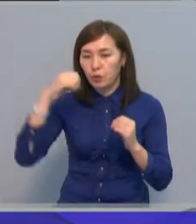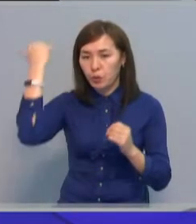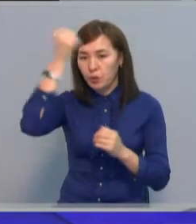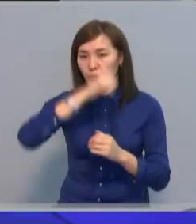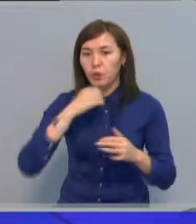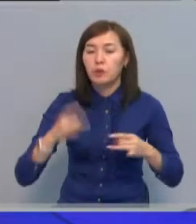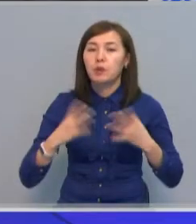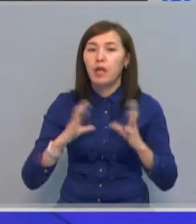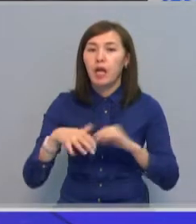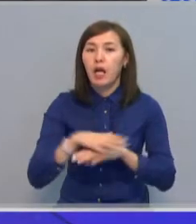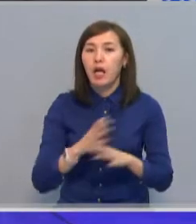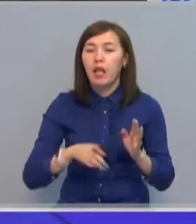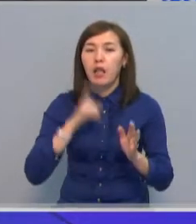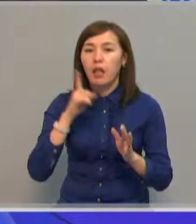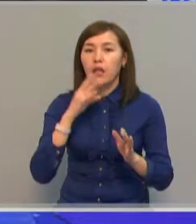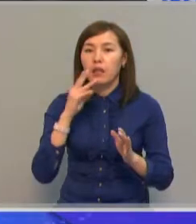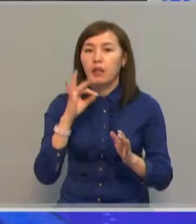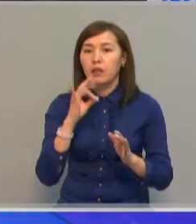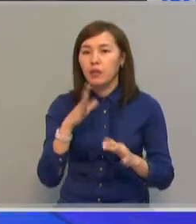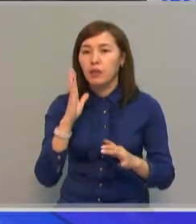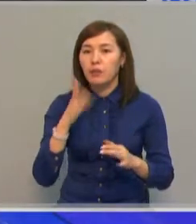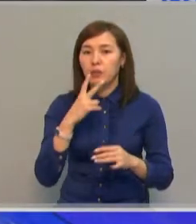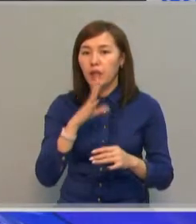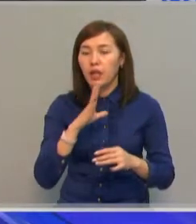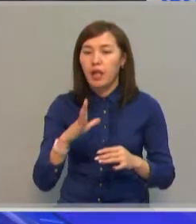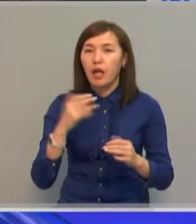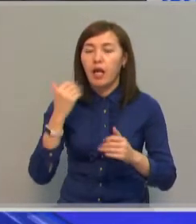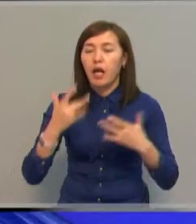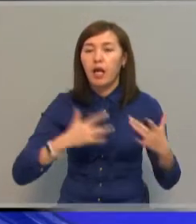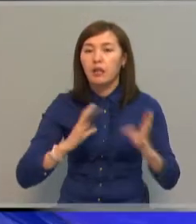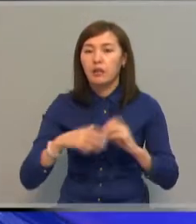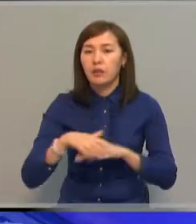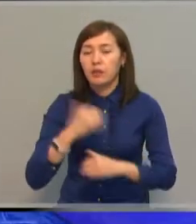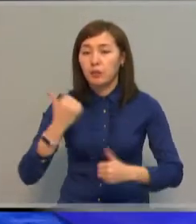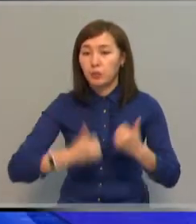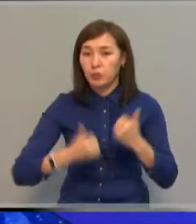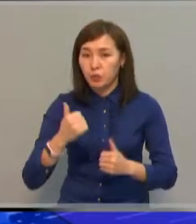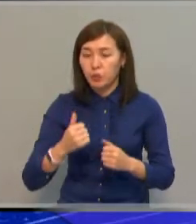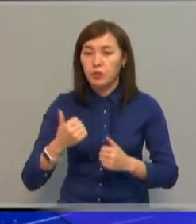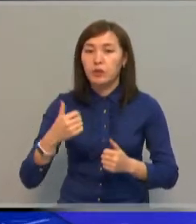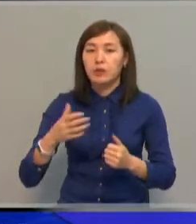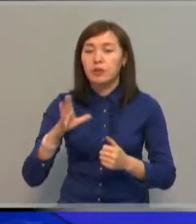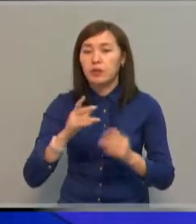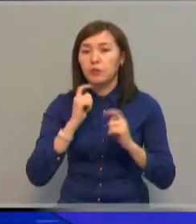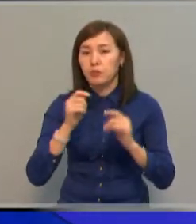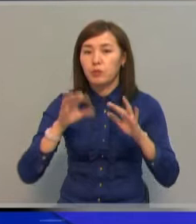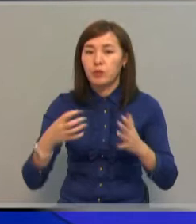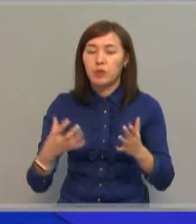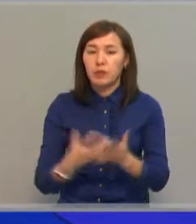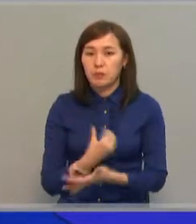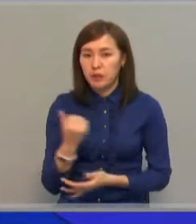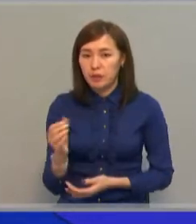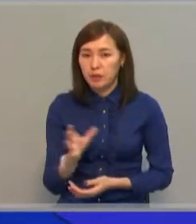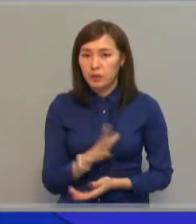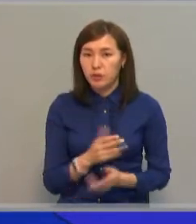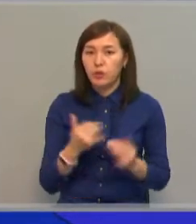атап өтеді. Әлемдегі ең жас цирк ұйымы болғанына қарамастан, әртістер халықаралық байқаулар мен фестивальдерден жүлделі орындардан көрініп